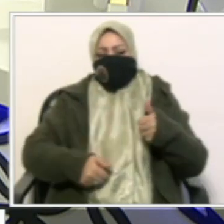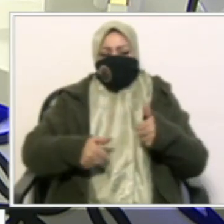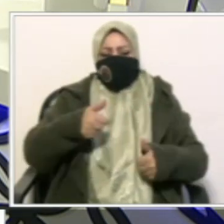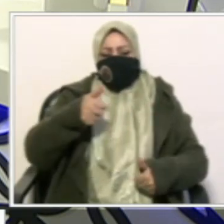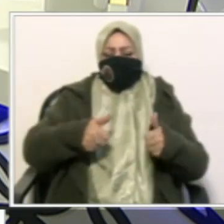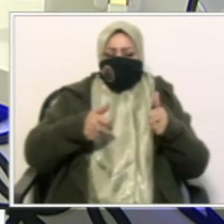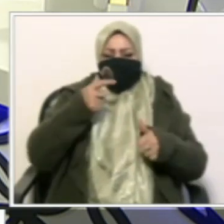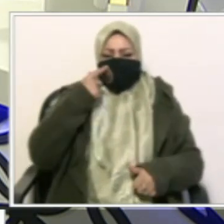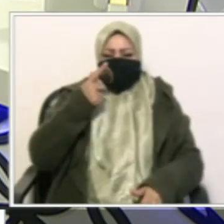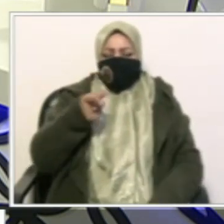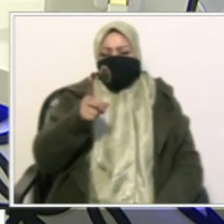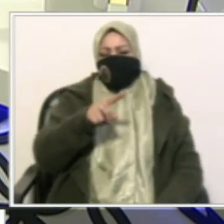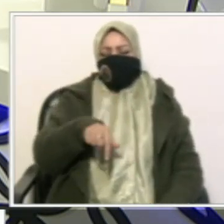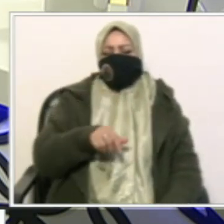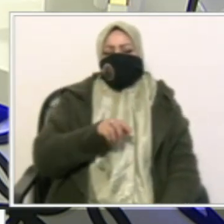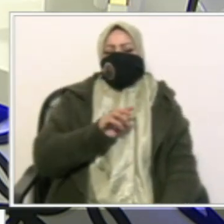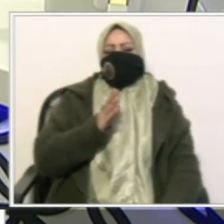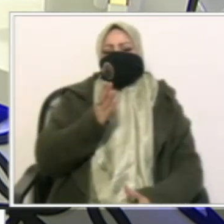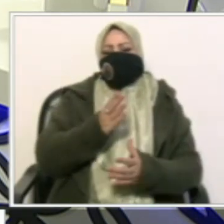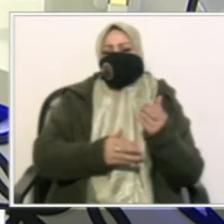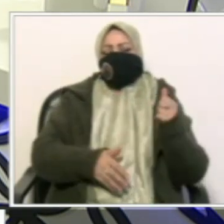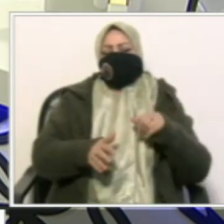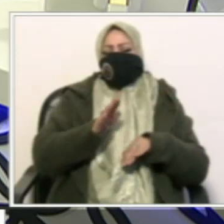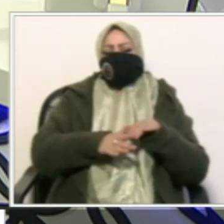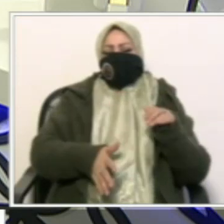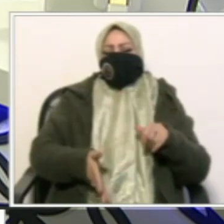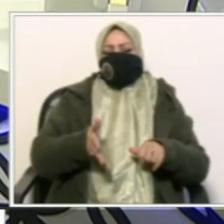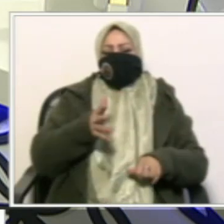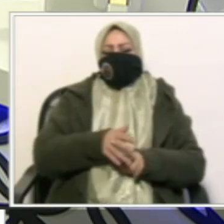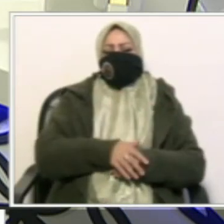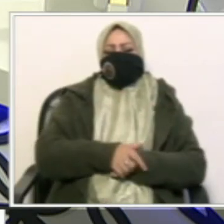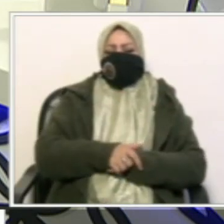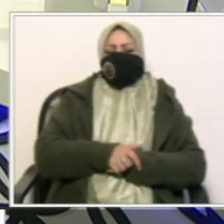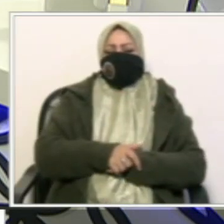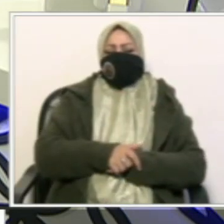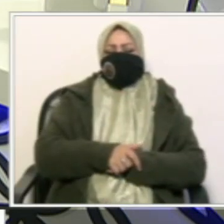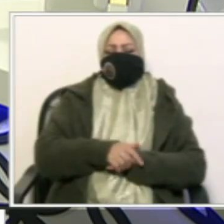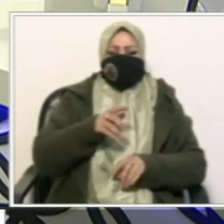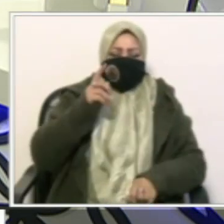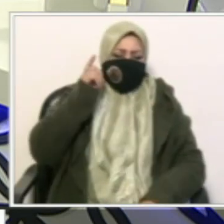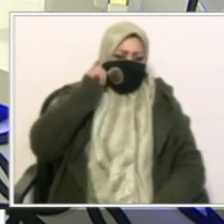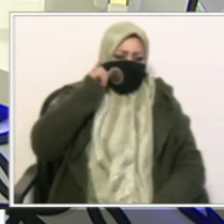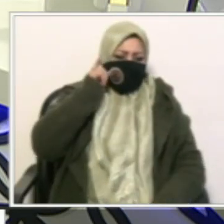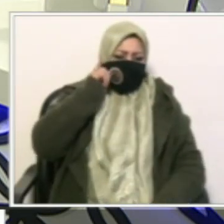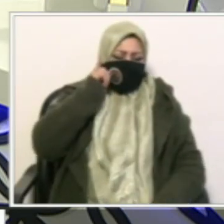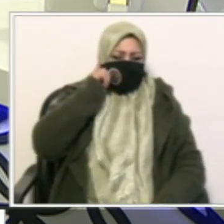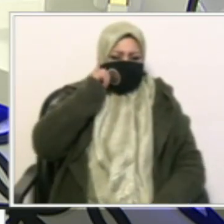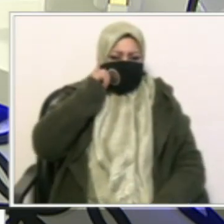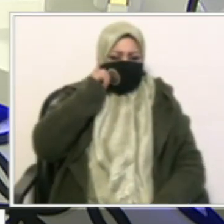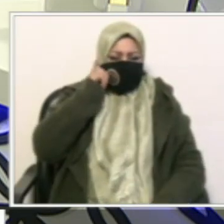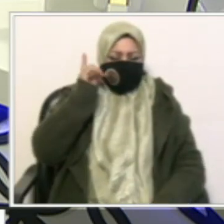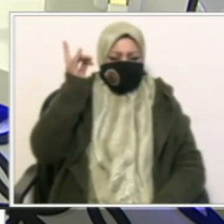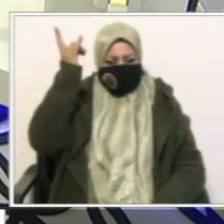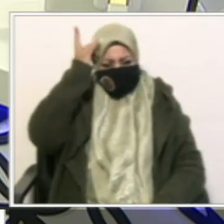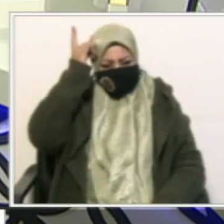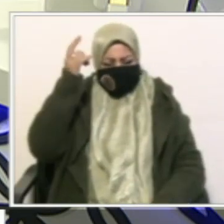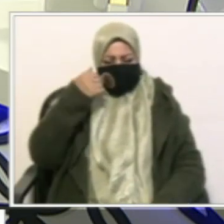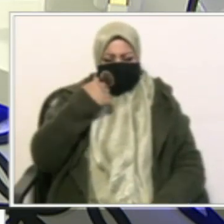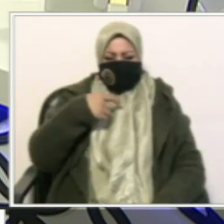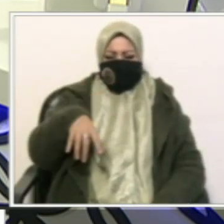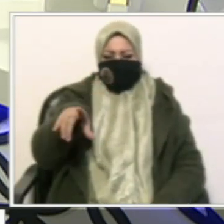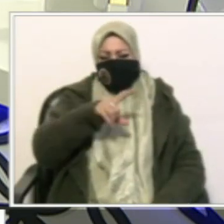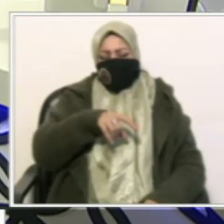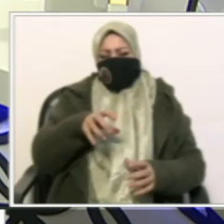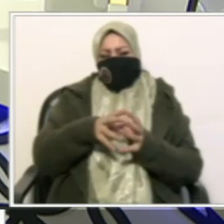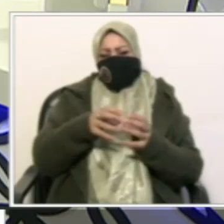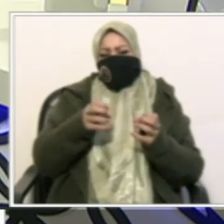الشرب. فالإنسان ليش يرمي نفسه في أحضان الشيطان ولا يرمي نفسه بين يدي الله سبحانه وتعالى سواء للكبار